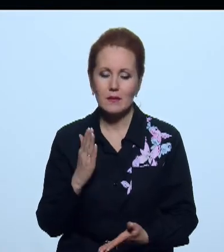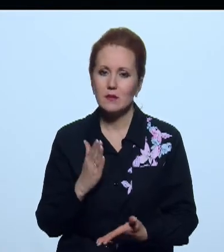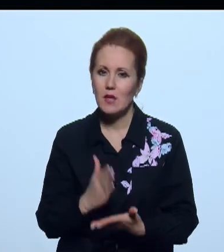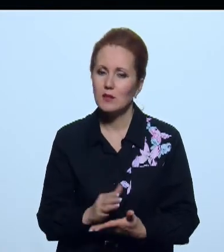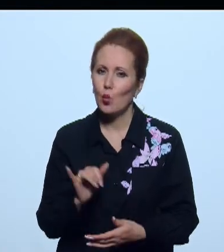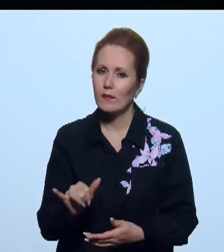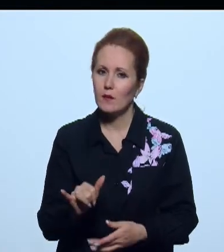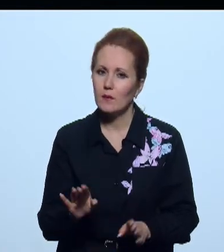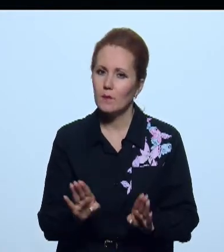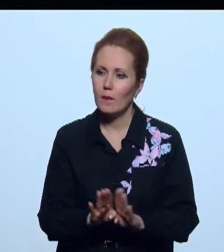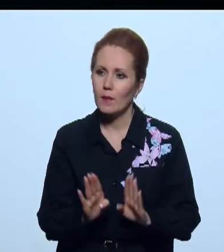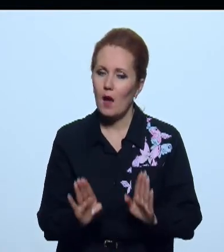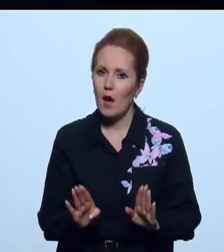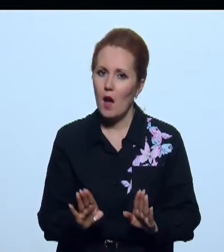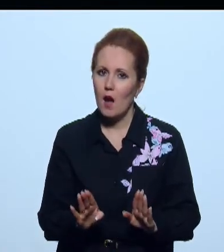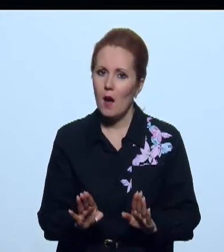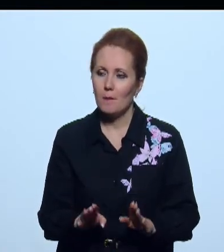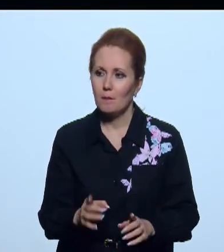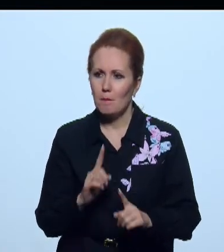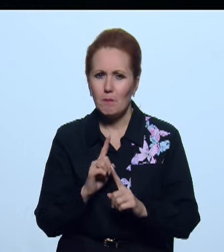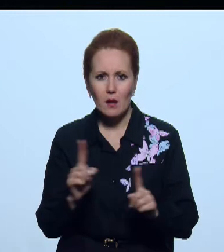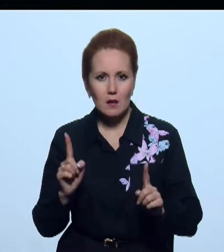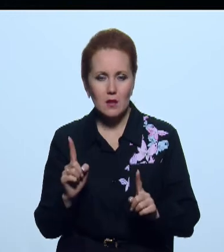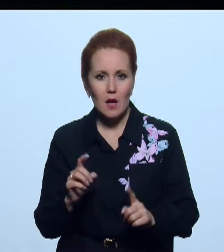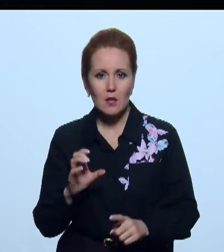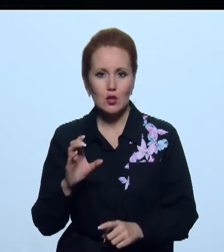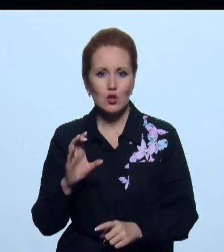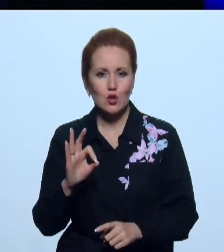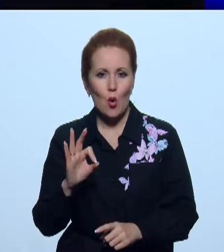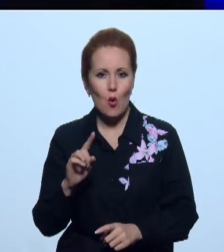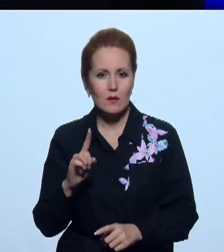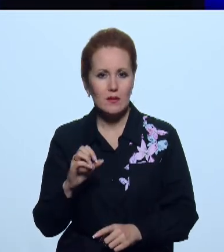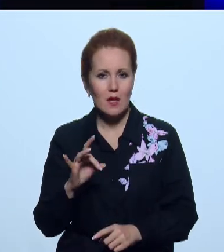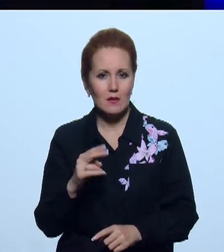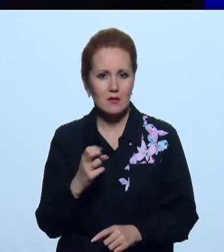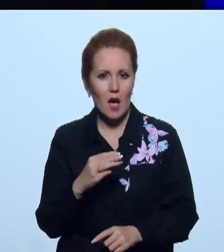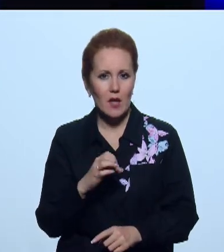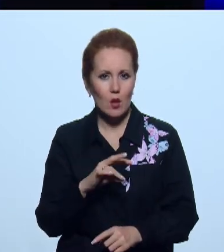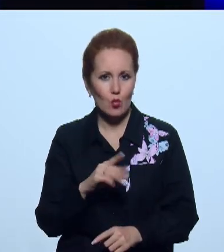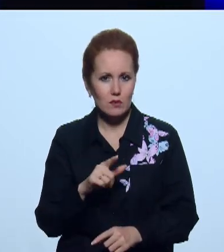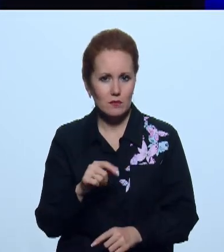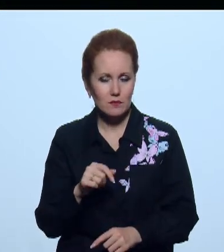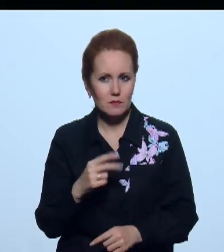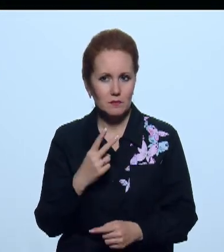есть у них такая, может, парадоксально звучит, но созерцательность. Предложили мне